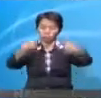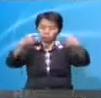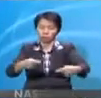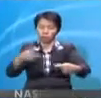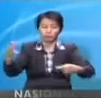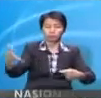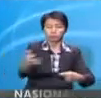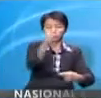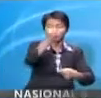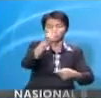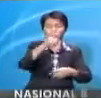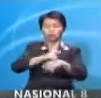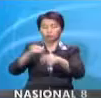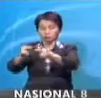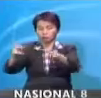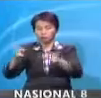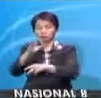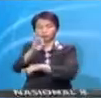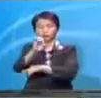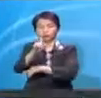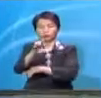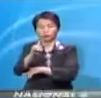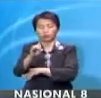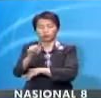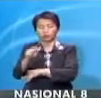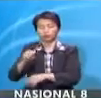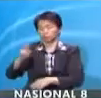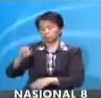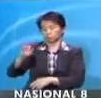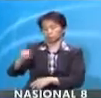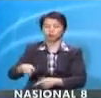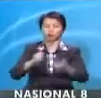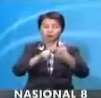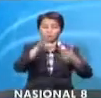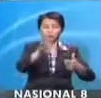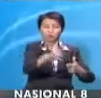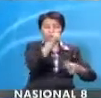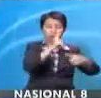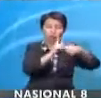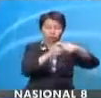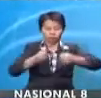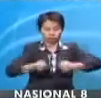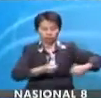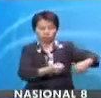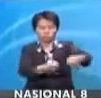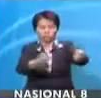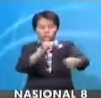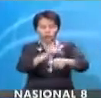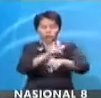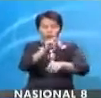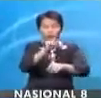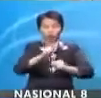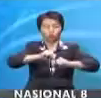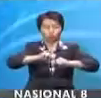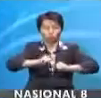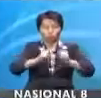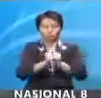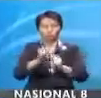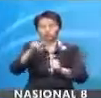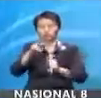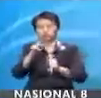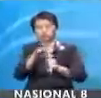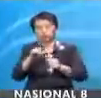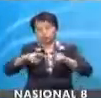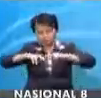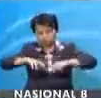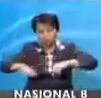Rampasan pertama dilakukan di kawasan Ferda Selendang Rompin, manakala kedua di simpang Sungai Meranti Tanjung Gemuk. Kes disiasat di